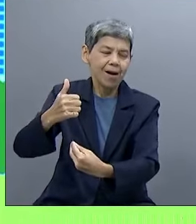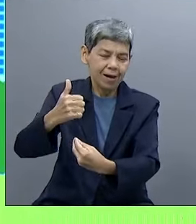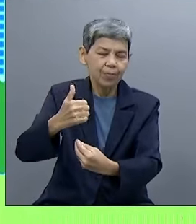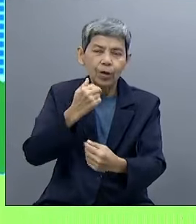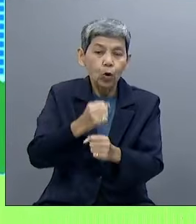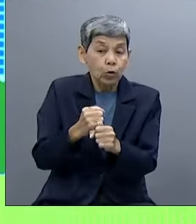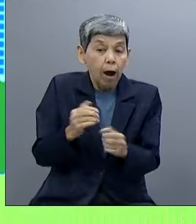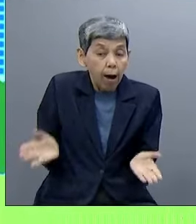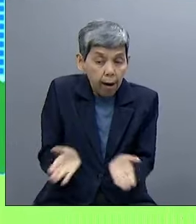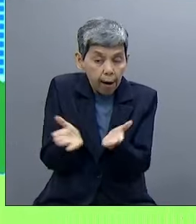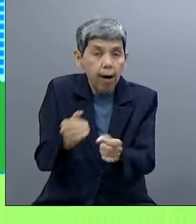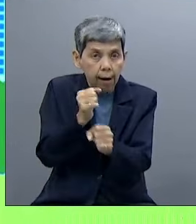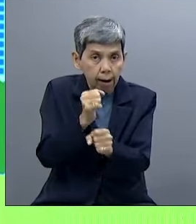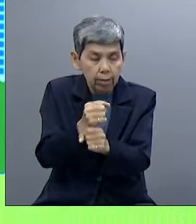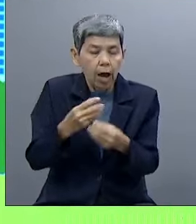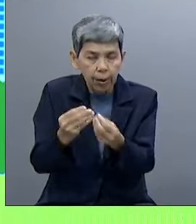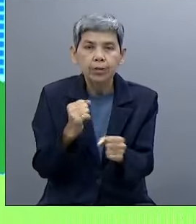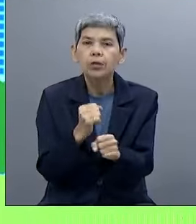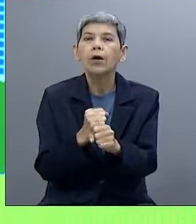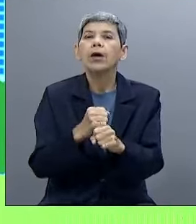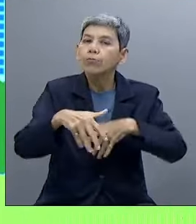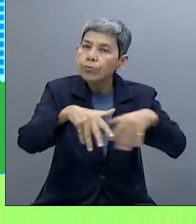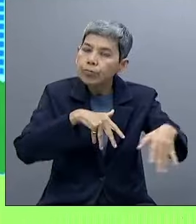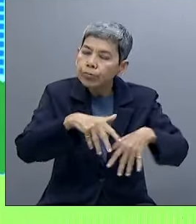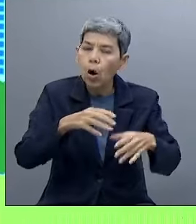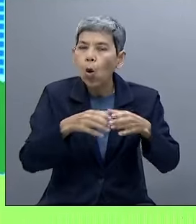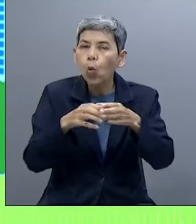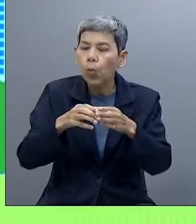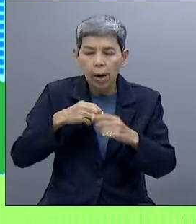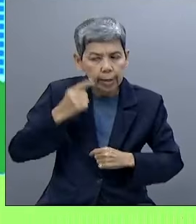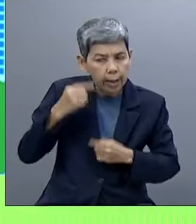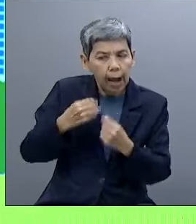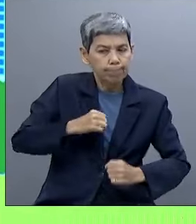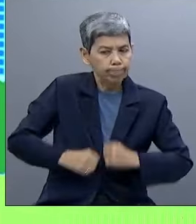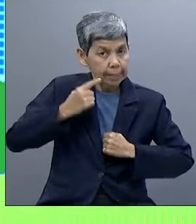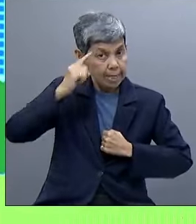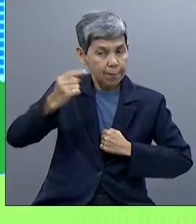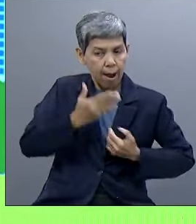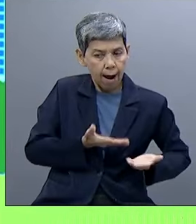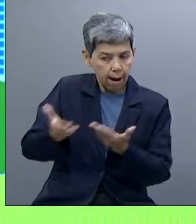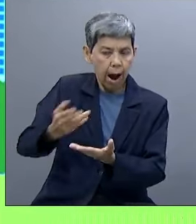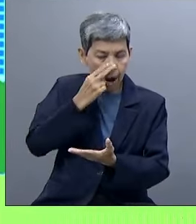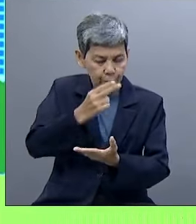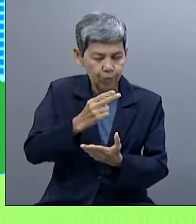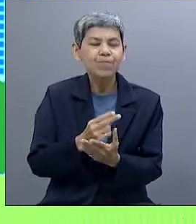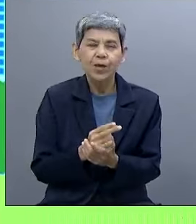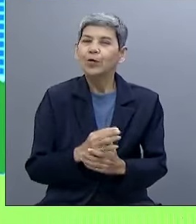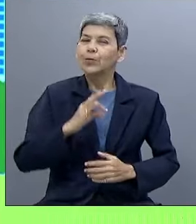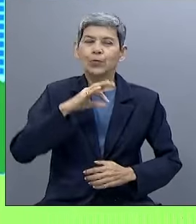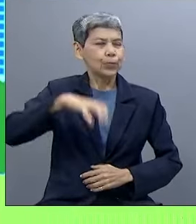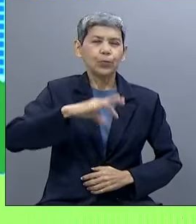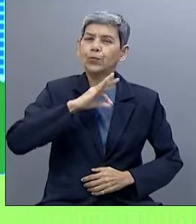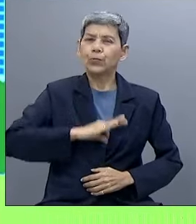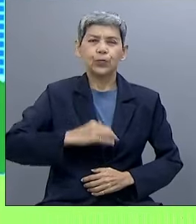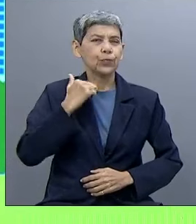นการส่งต่อแรงบันดาลใจให้กับผู้บริโภคหรือว่ากลุ่มคนรุ่นใหม่ด้วยเช่นเดียวกันนะคะนี่ก็คือทั้งหมดของนครฮิวใจ